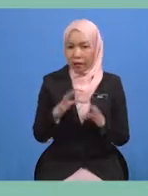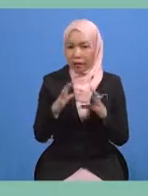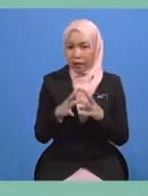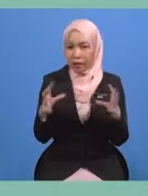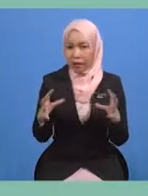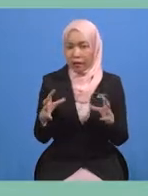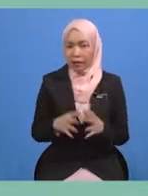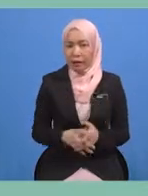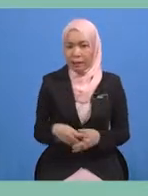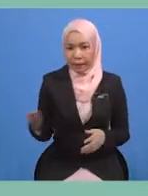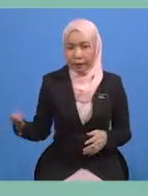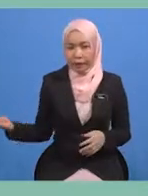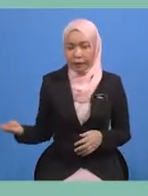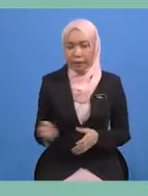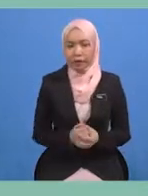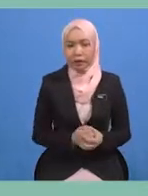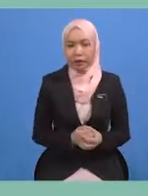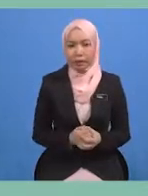Antaranya ialah